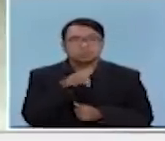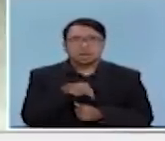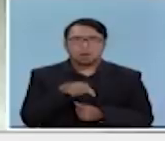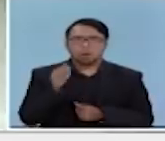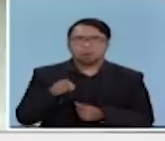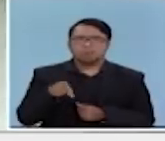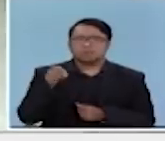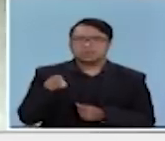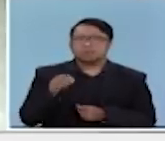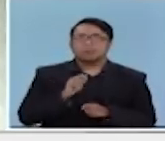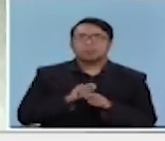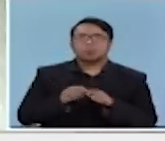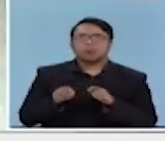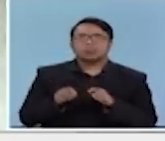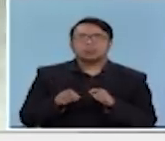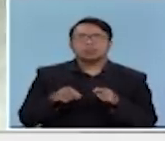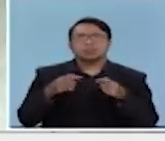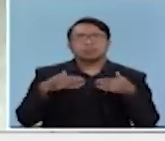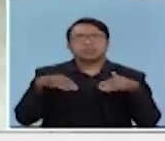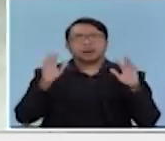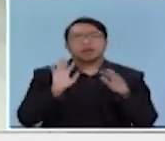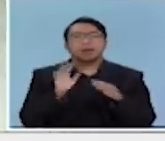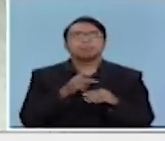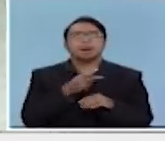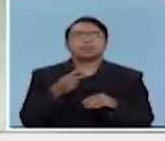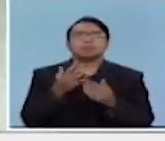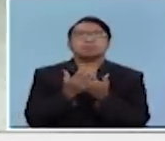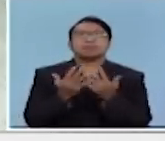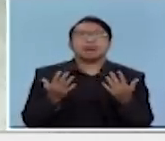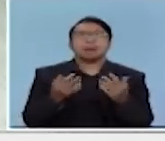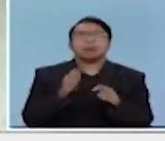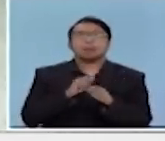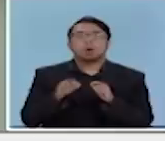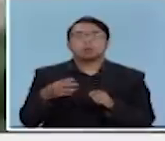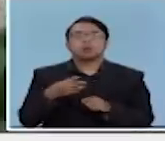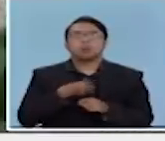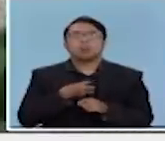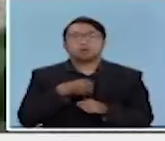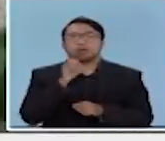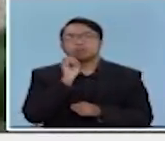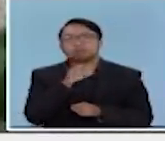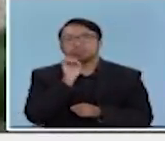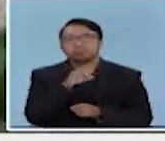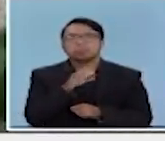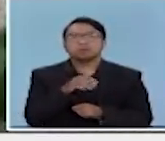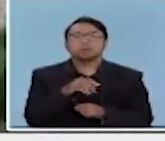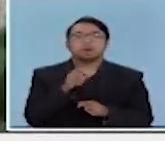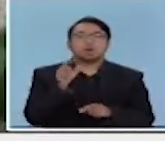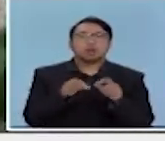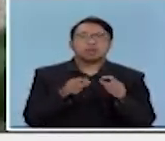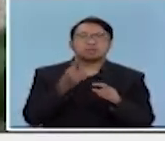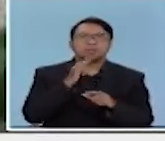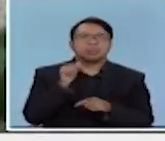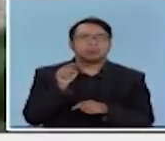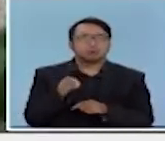maka publik yang harus memberikan sanksi moral, sanksi etis. Yang seperti ini jangan diberi ruang, yang seperti ini